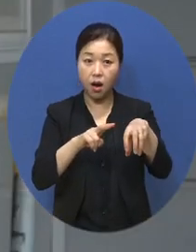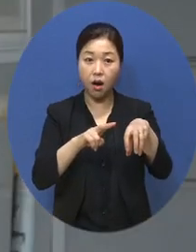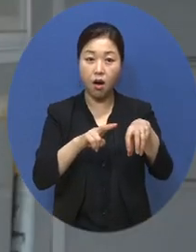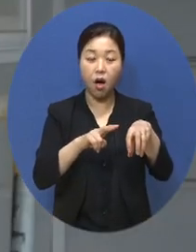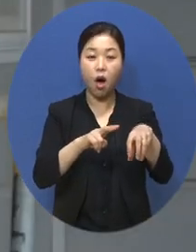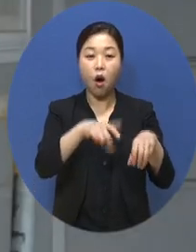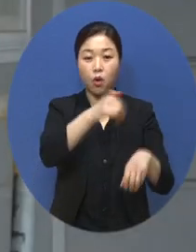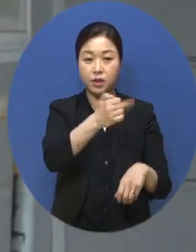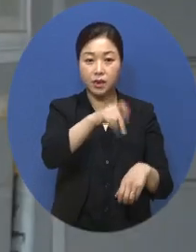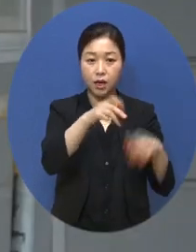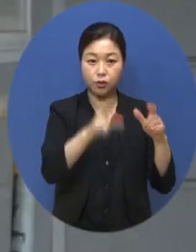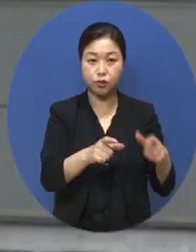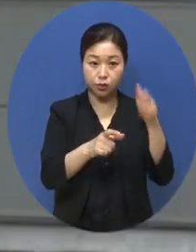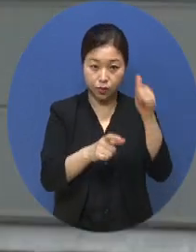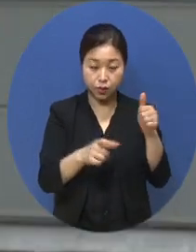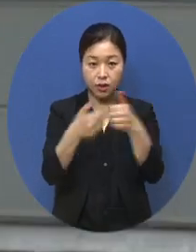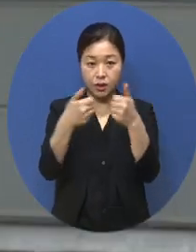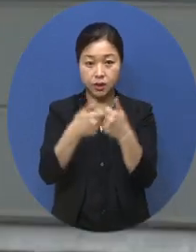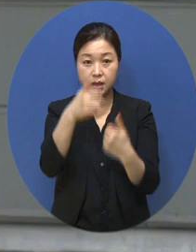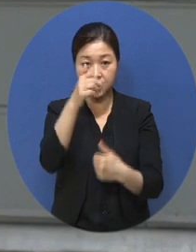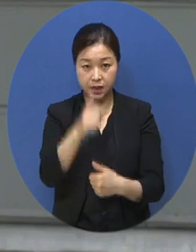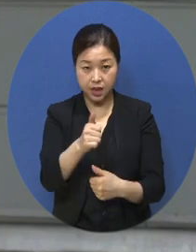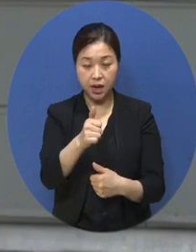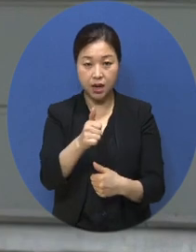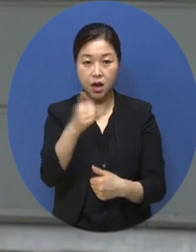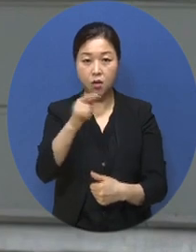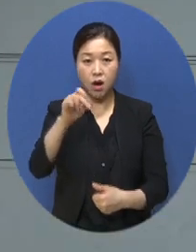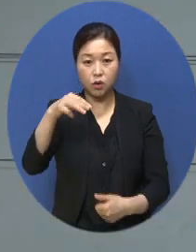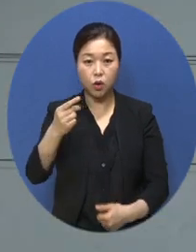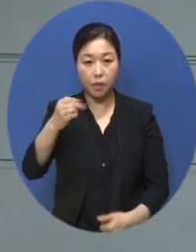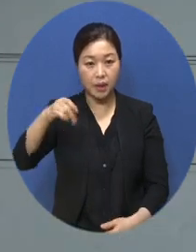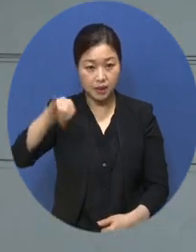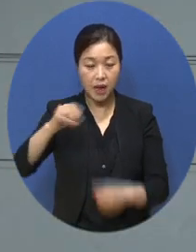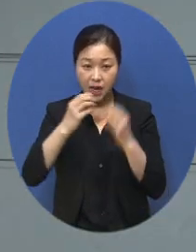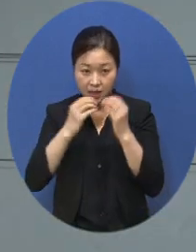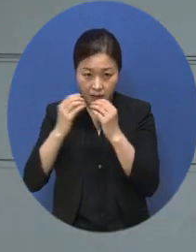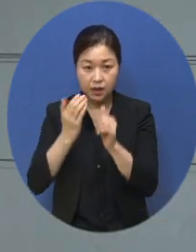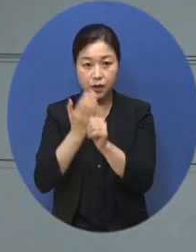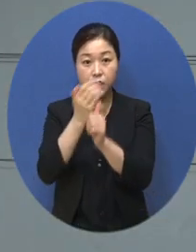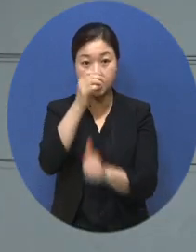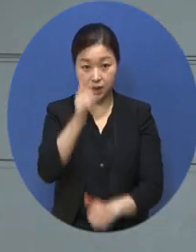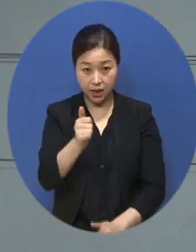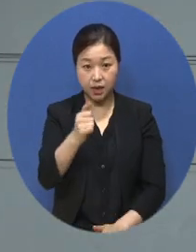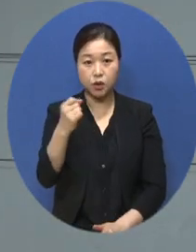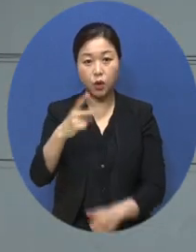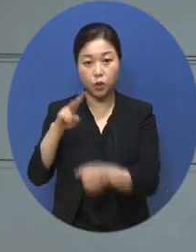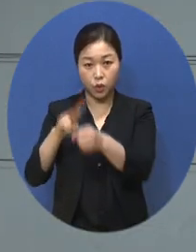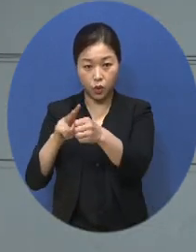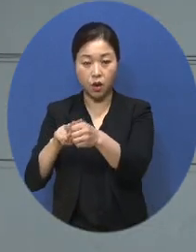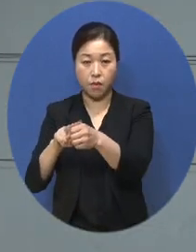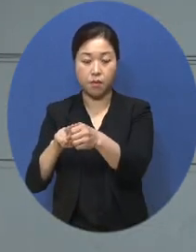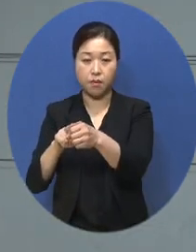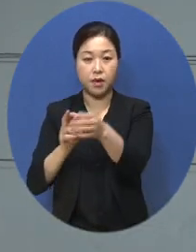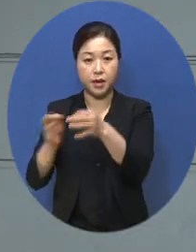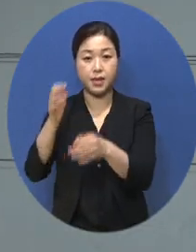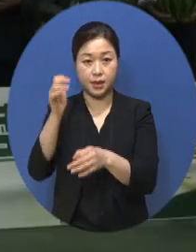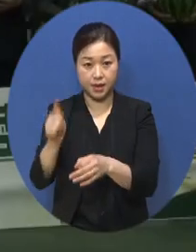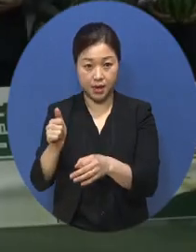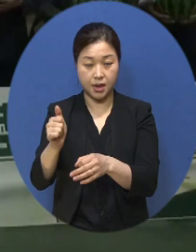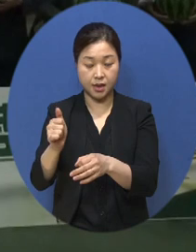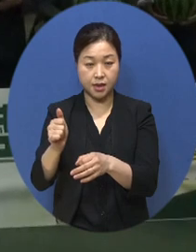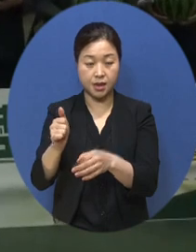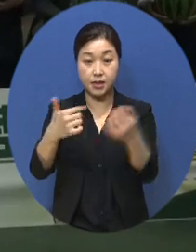최인규 고창군의회 의장, 김연호 황토백이 쥐수박 회장, 김기욱 선운산 농협회장 및 관계자들이 참석한